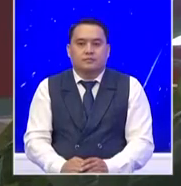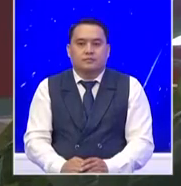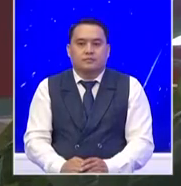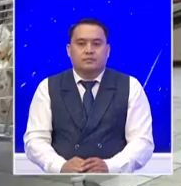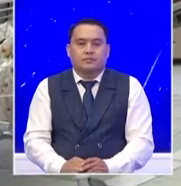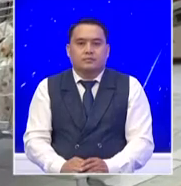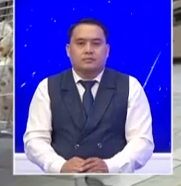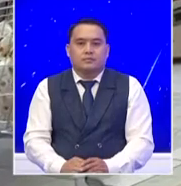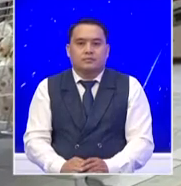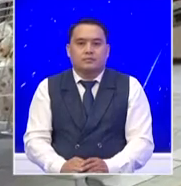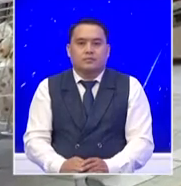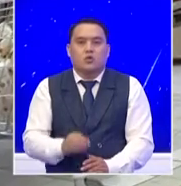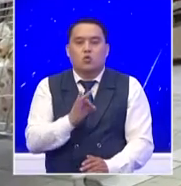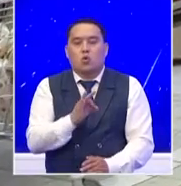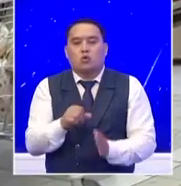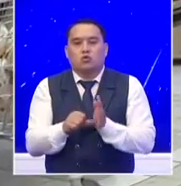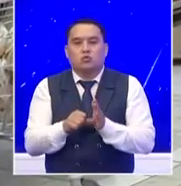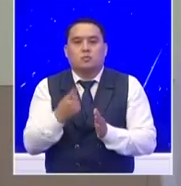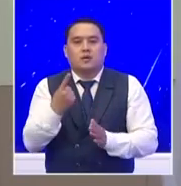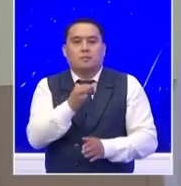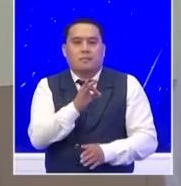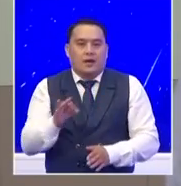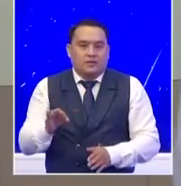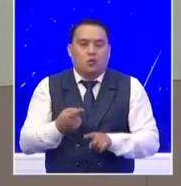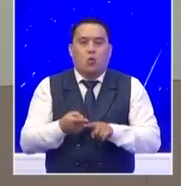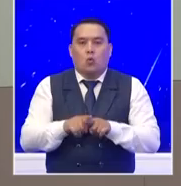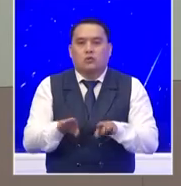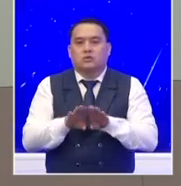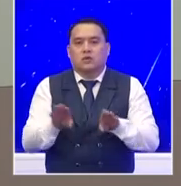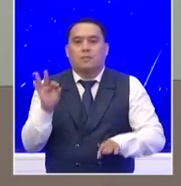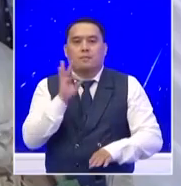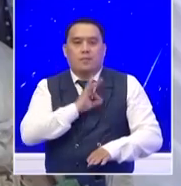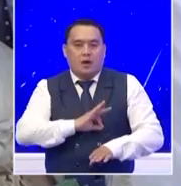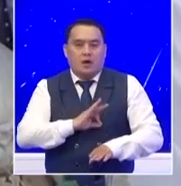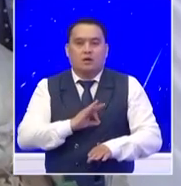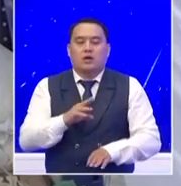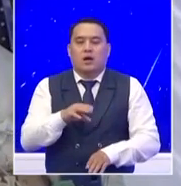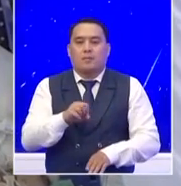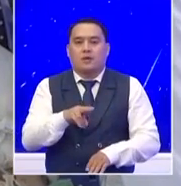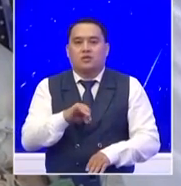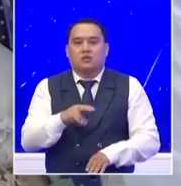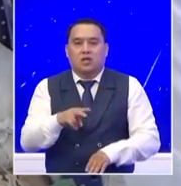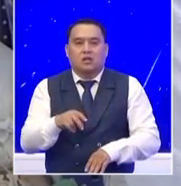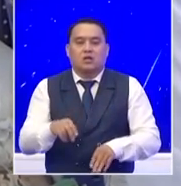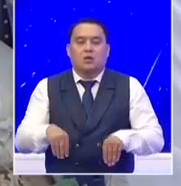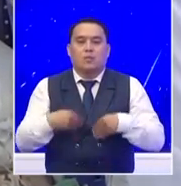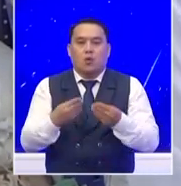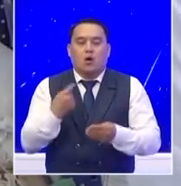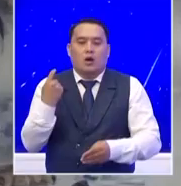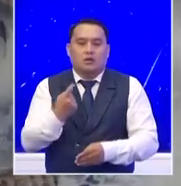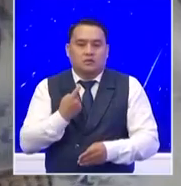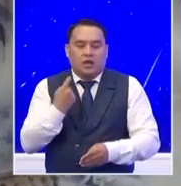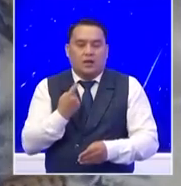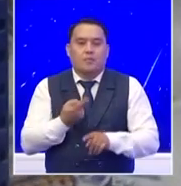Несие жылдық сияқсы 0,1%. Дәл осындай тиімді қаржы Сабыржан компани сауда жүйесінің қожайынына да